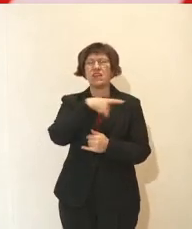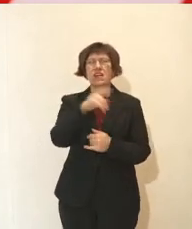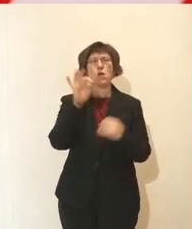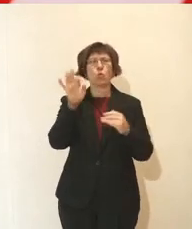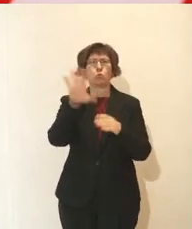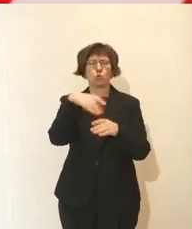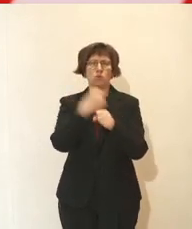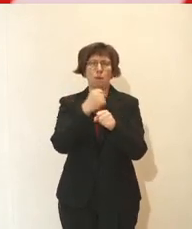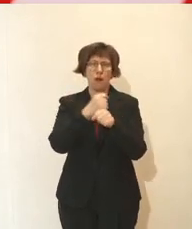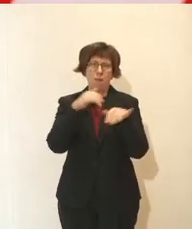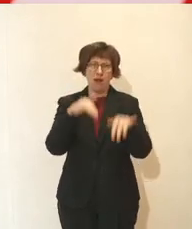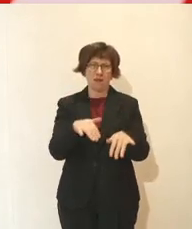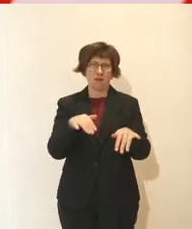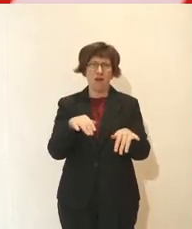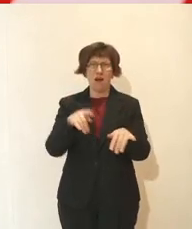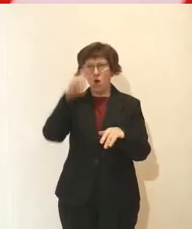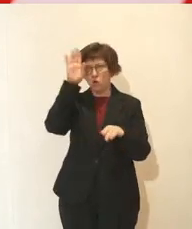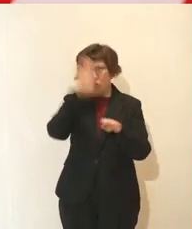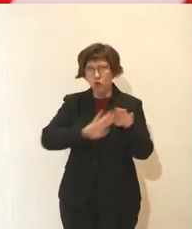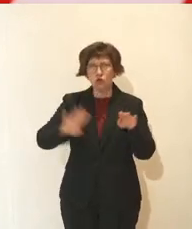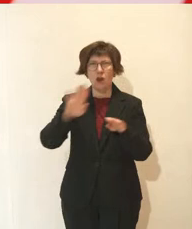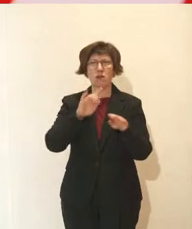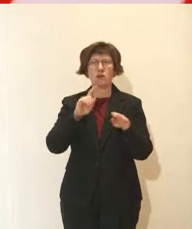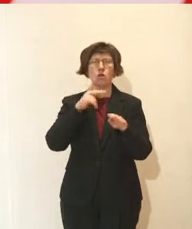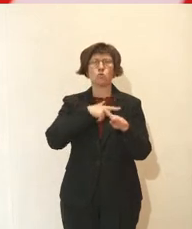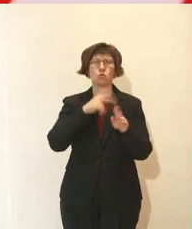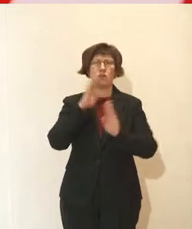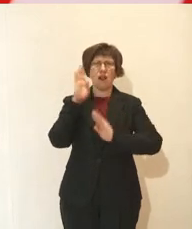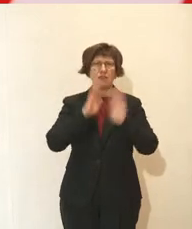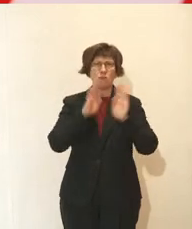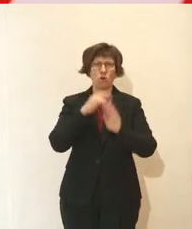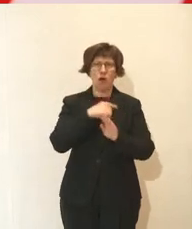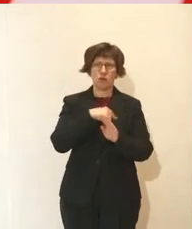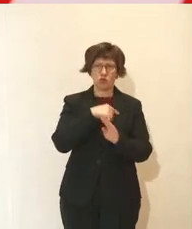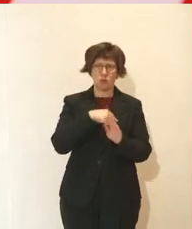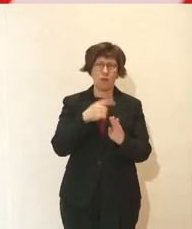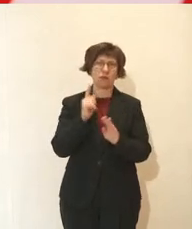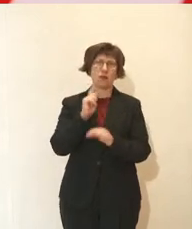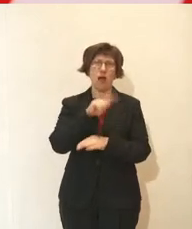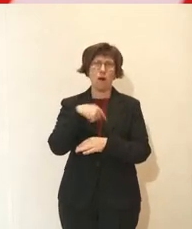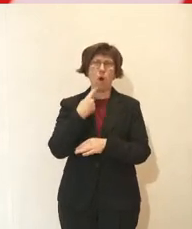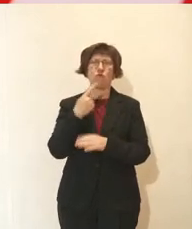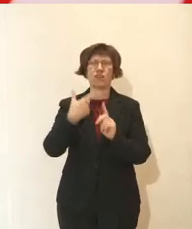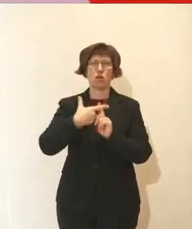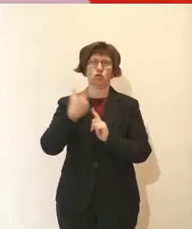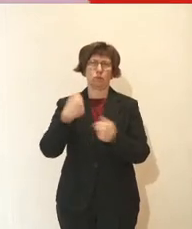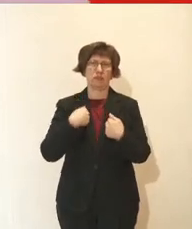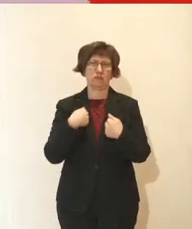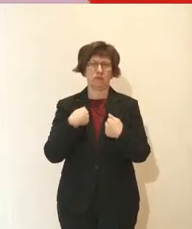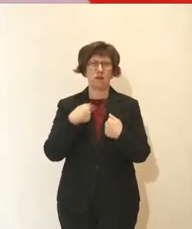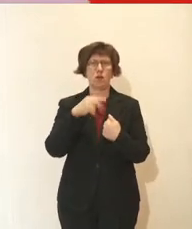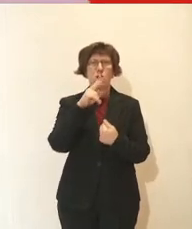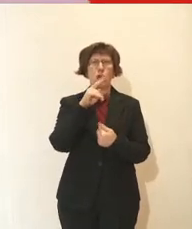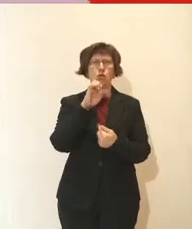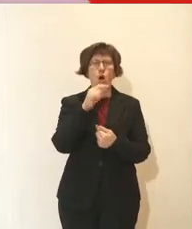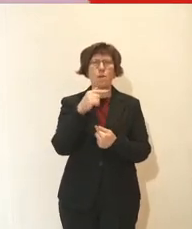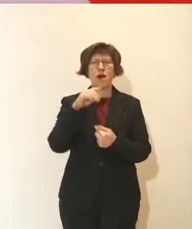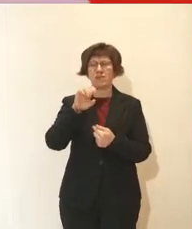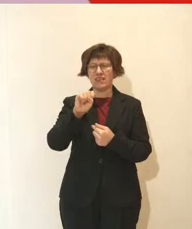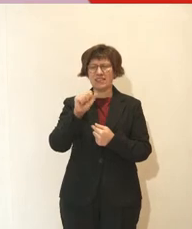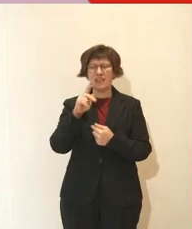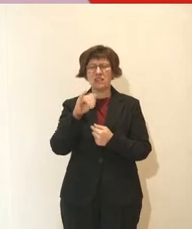zusammenarbeiten in der ganzen deutschen sozialdemokratischen partei aber auch wir an der spitze norbert und saskia